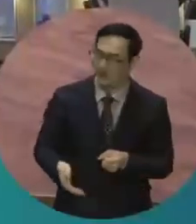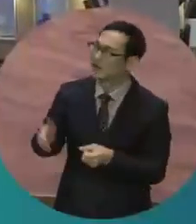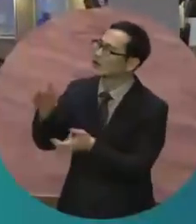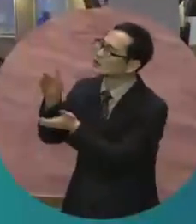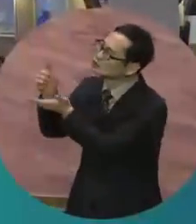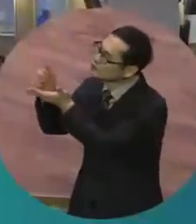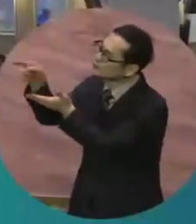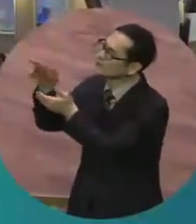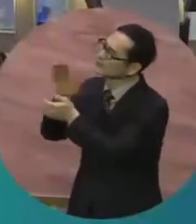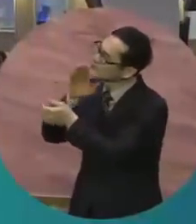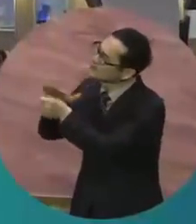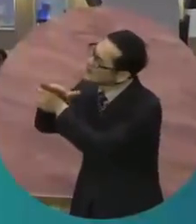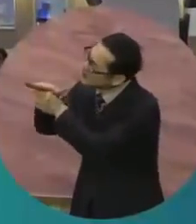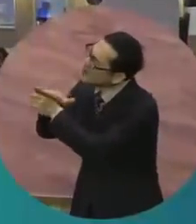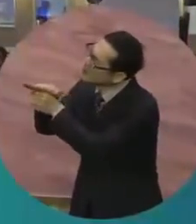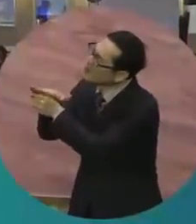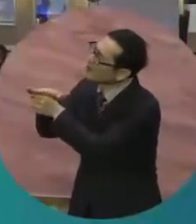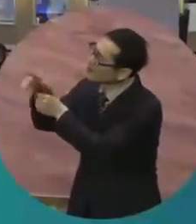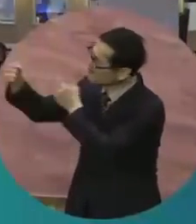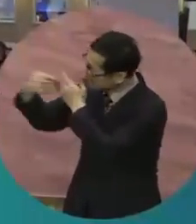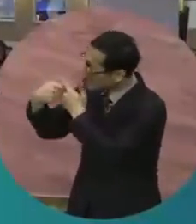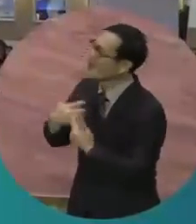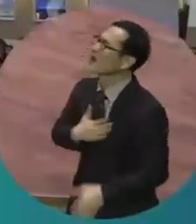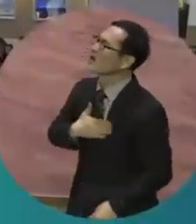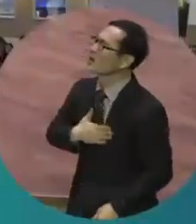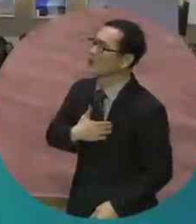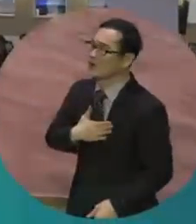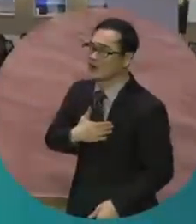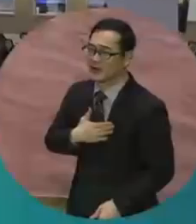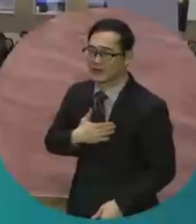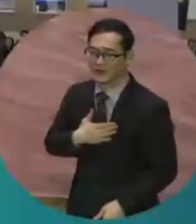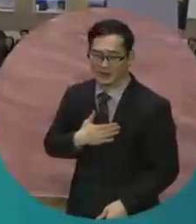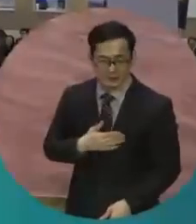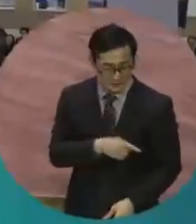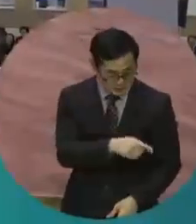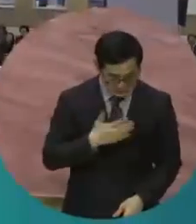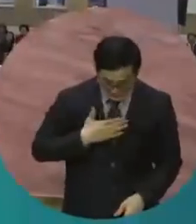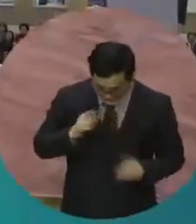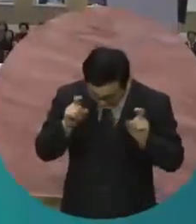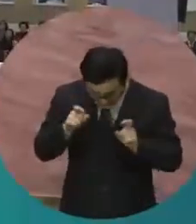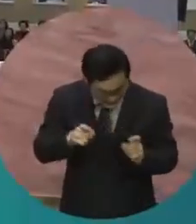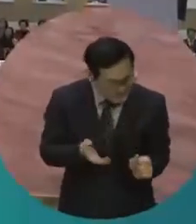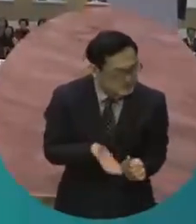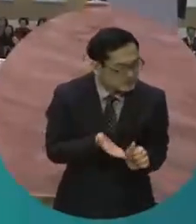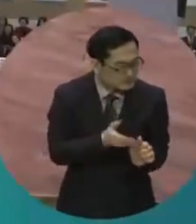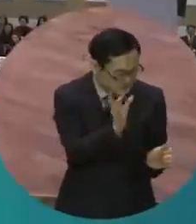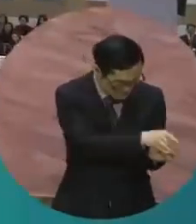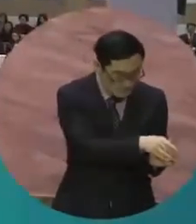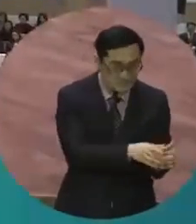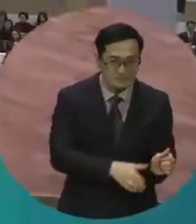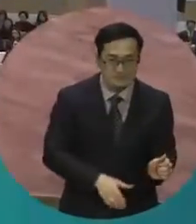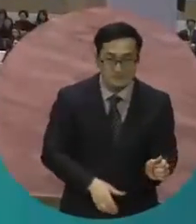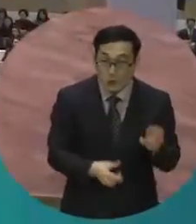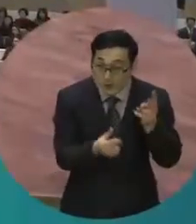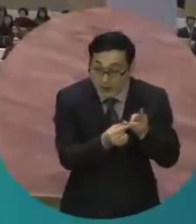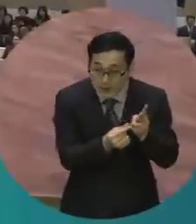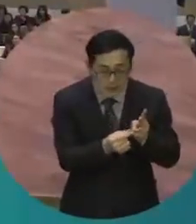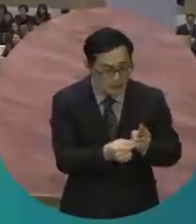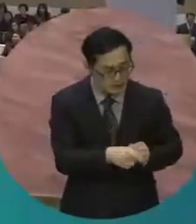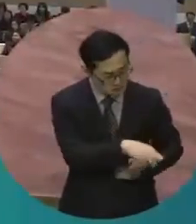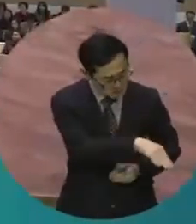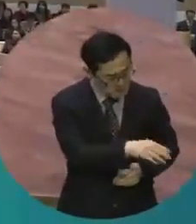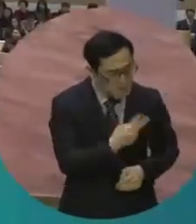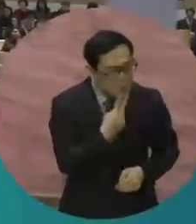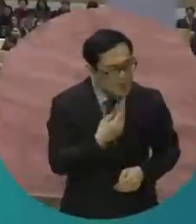내가 주님을 사랑하는 줄 주님께서 아시나이다 이르시되 내 양을 치라 하시고 세 번째 이르되 요한의